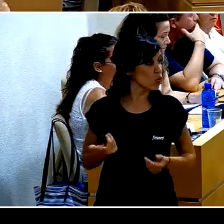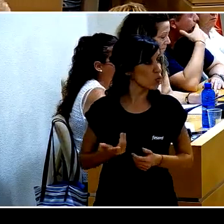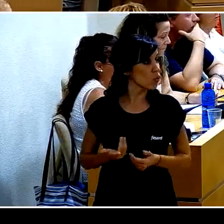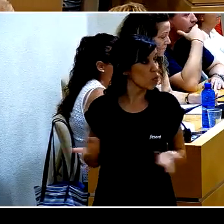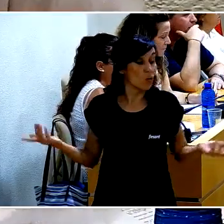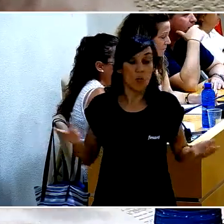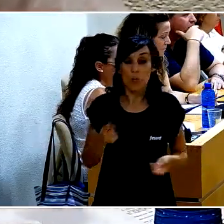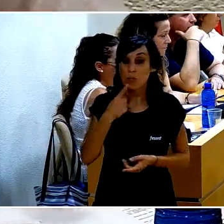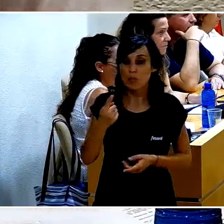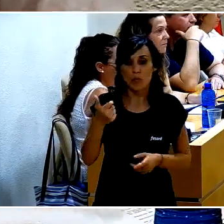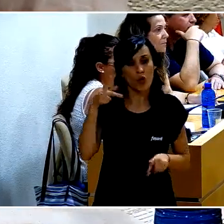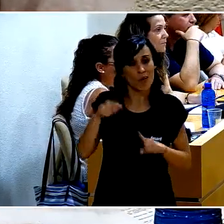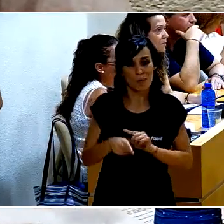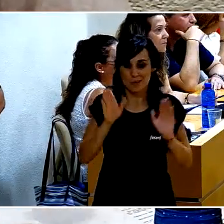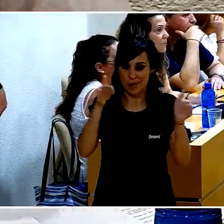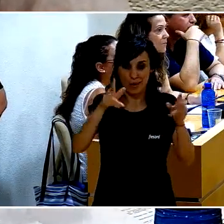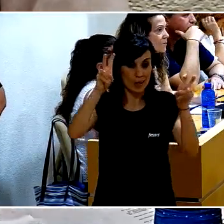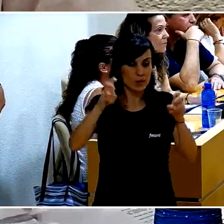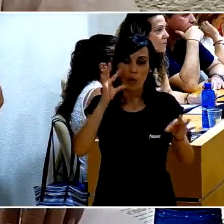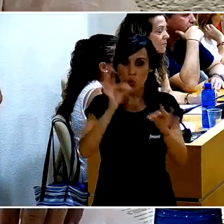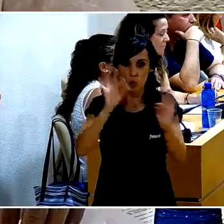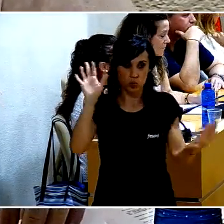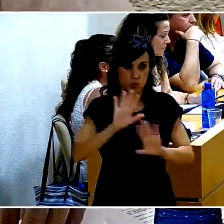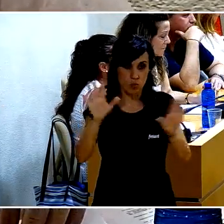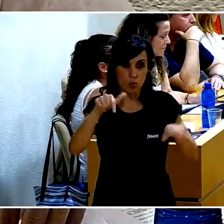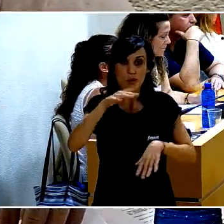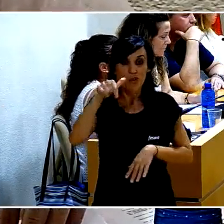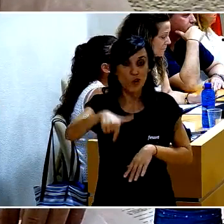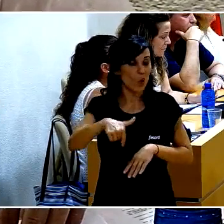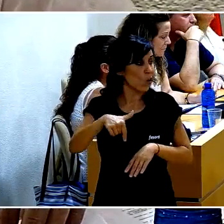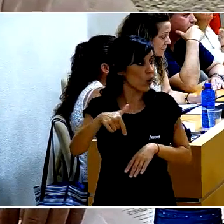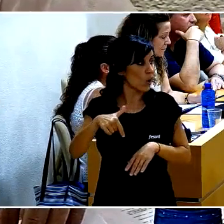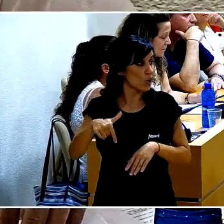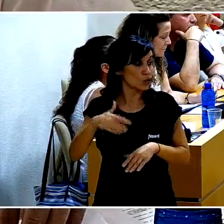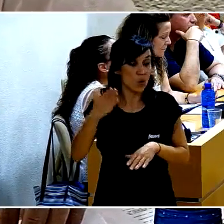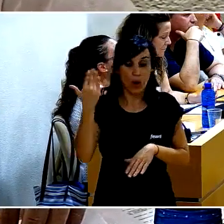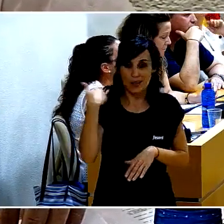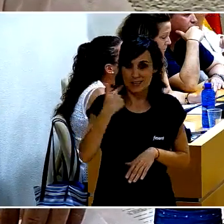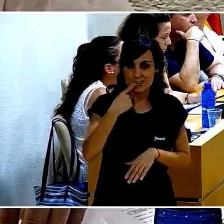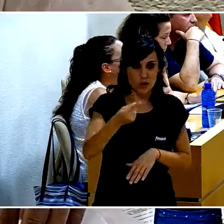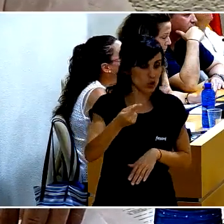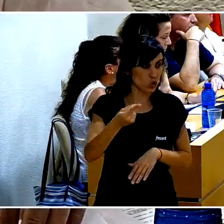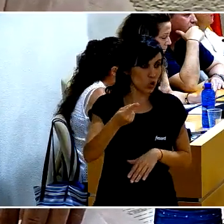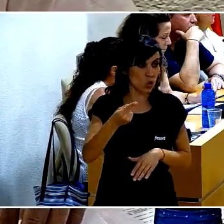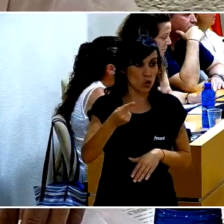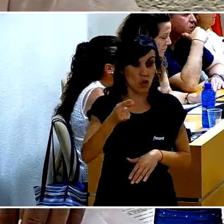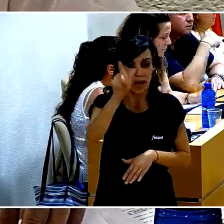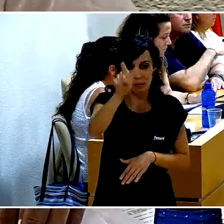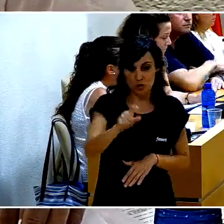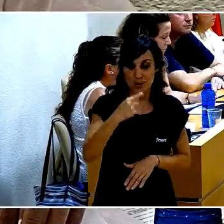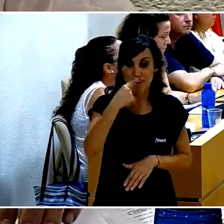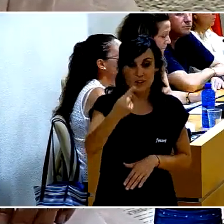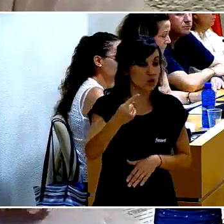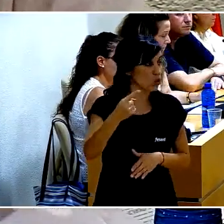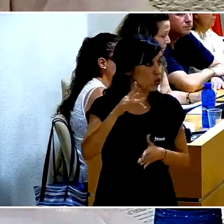vaig a tindre que limitar-me a parlar-lo justet, perquè jo això, evidentment, com ja digui a qui correspon, està en mans